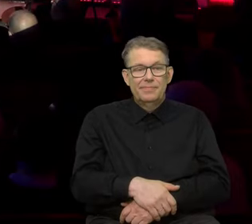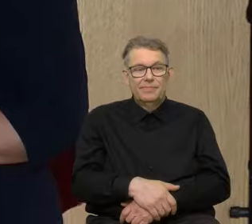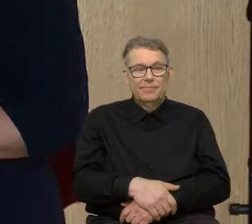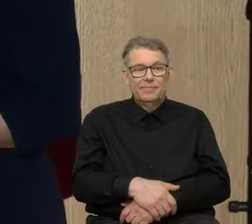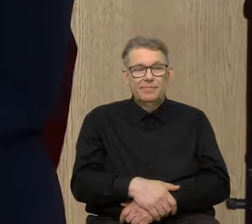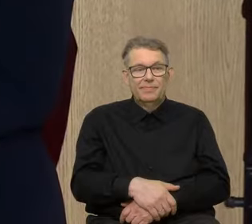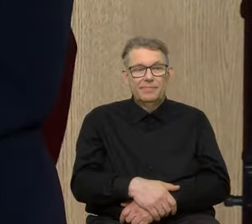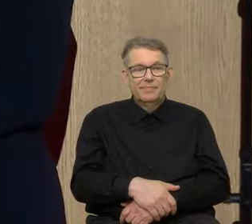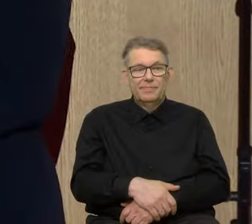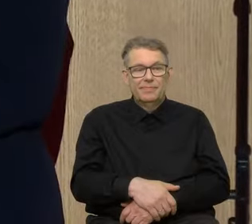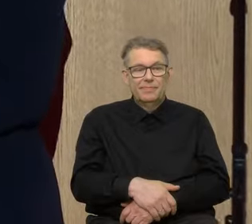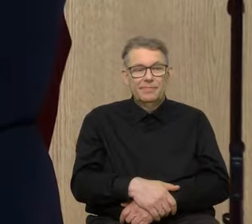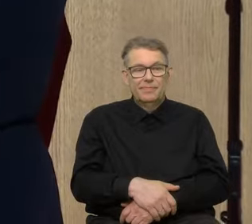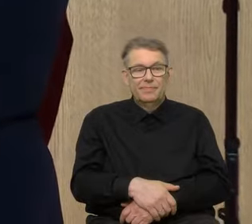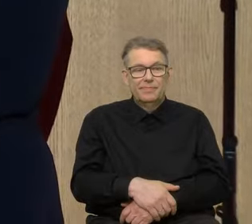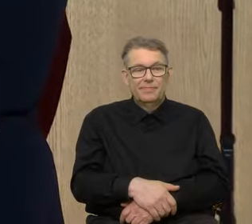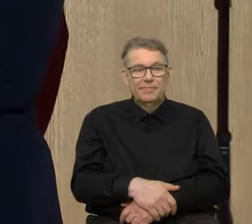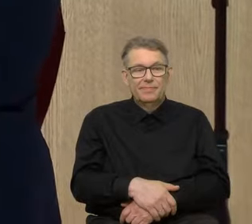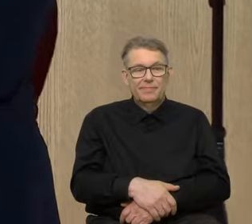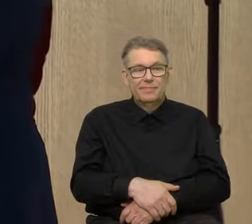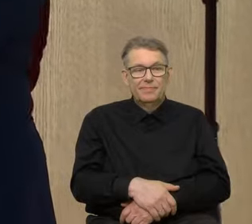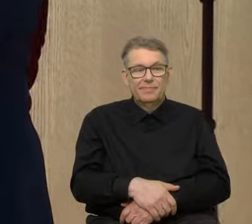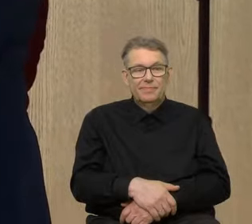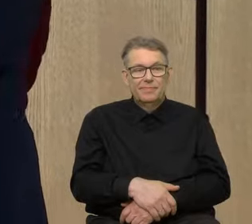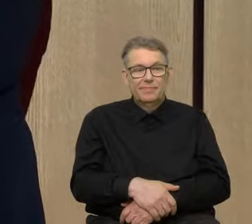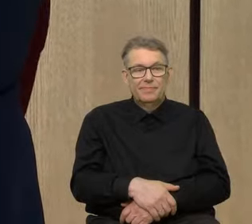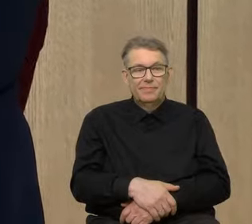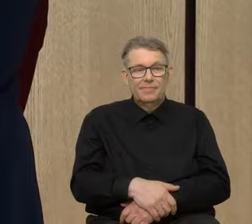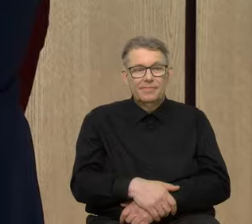Nasze spotkania tyle razy, proszę bardzo.